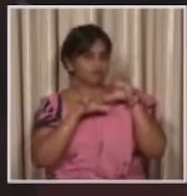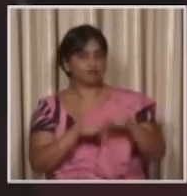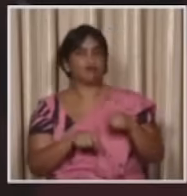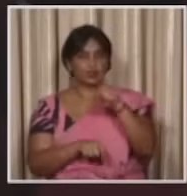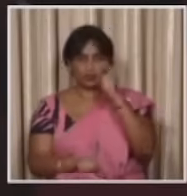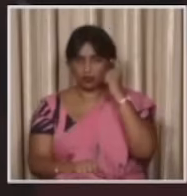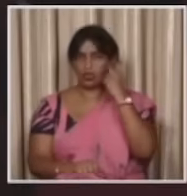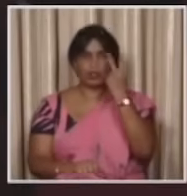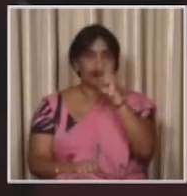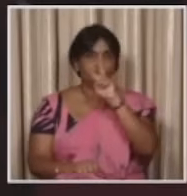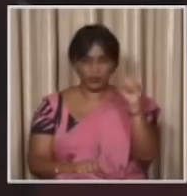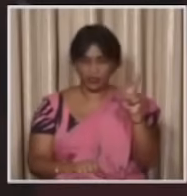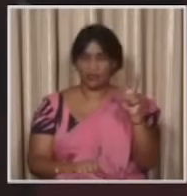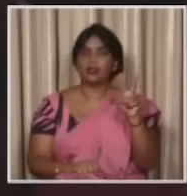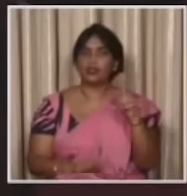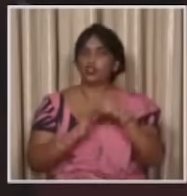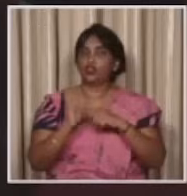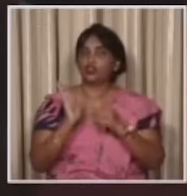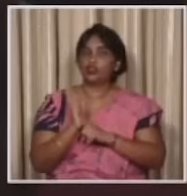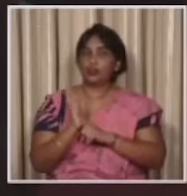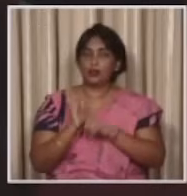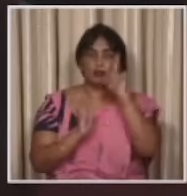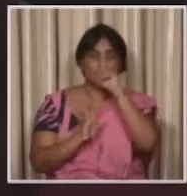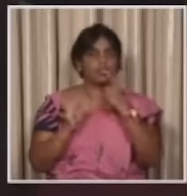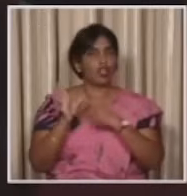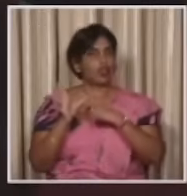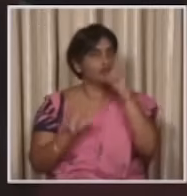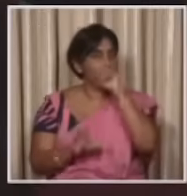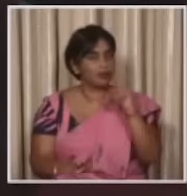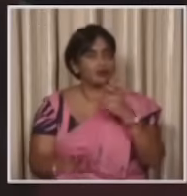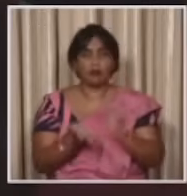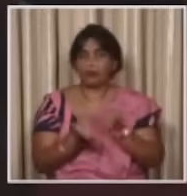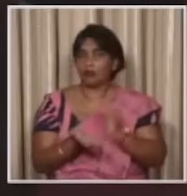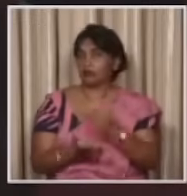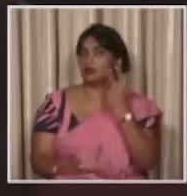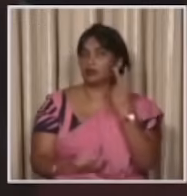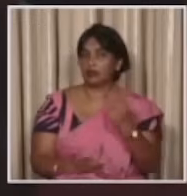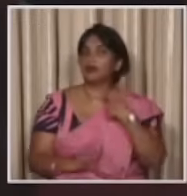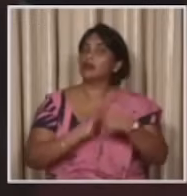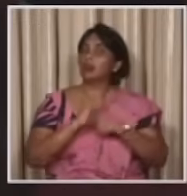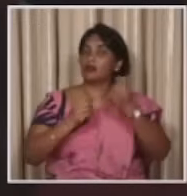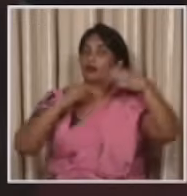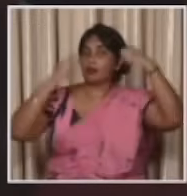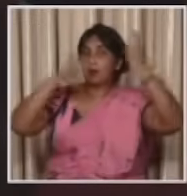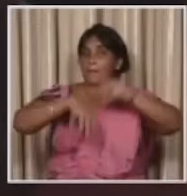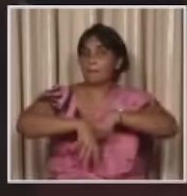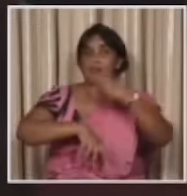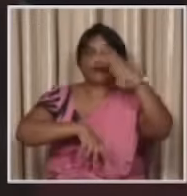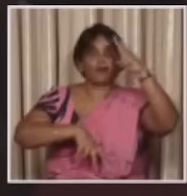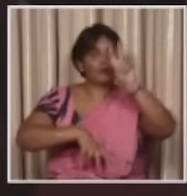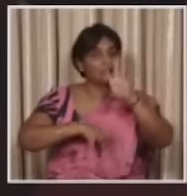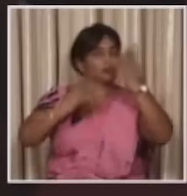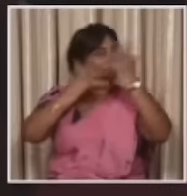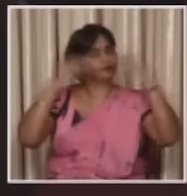ඔබතුමාට මතකද 2022 ජූලි මාසේ, අගෝස්තු මාසේ අවස්ථා දෙකක් මේ රටේ විදුලි බලය පැය 24ක් අපහාසු